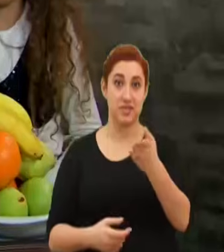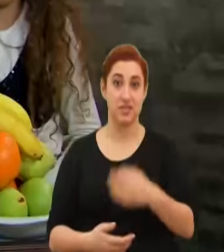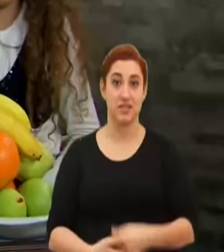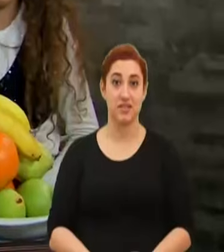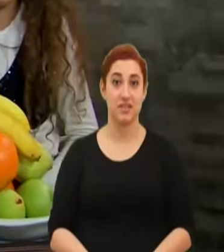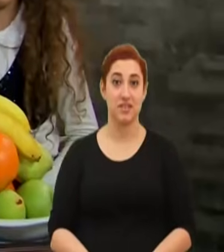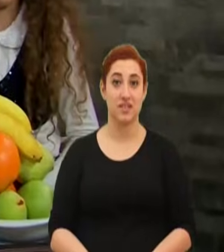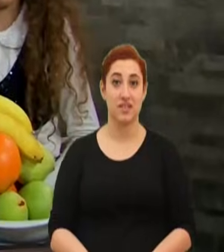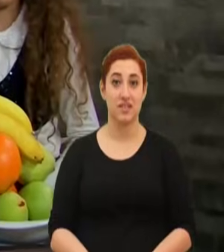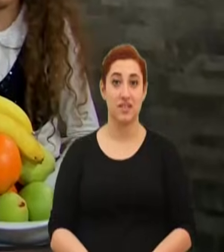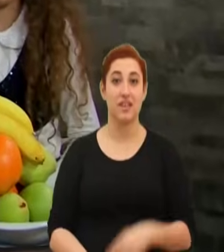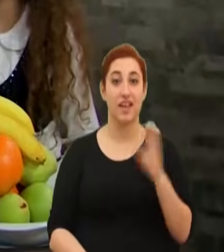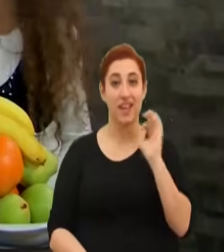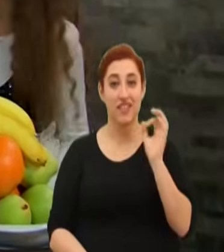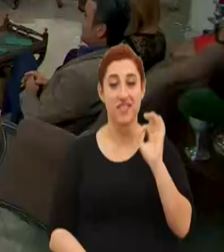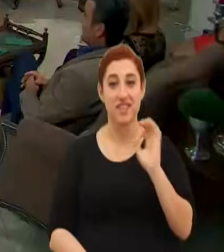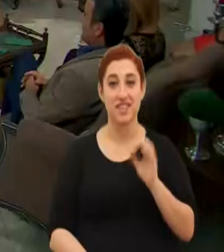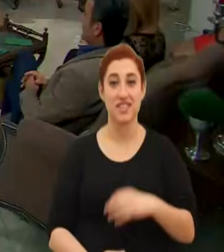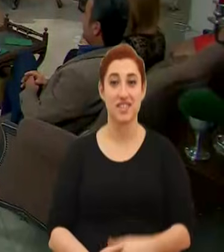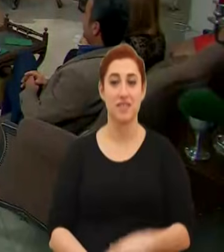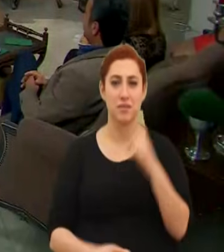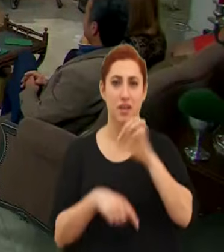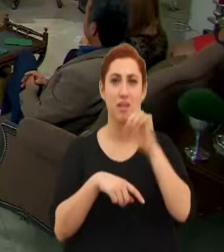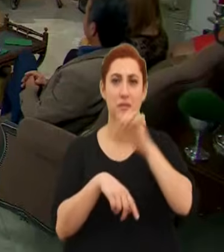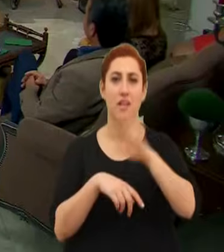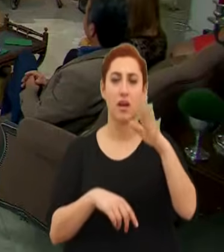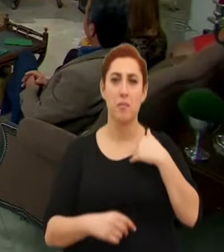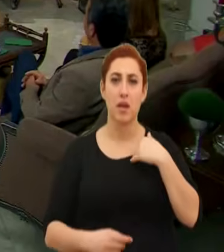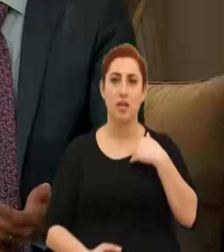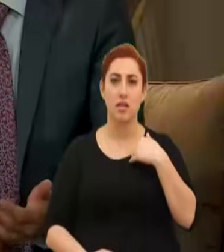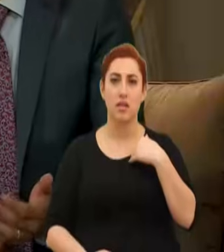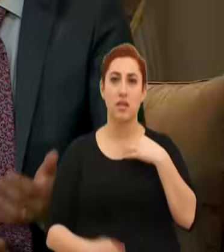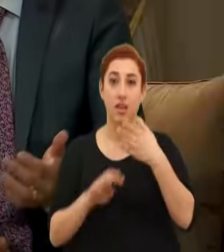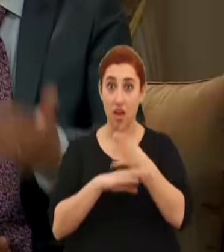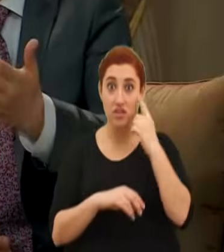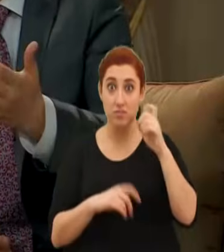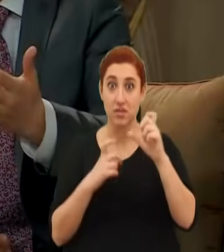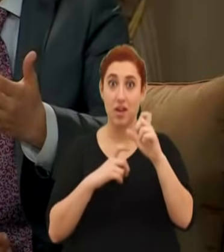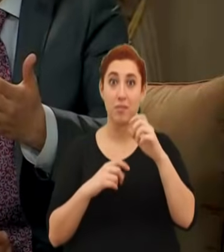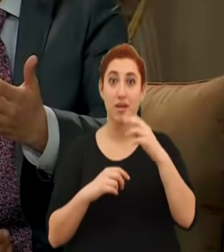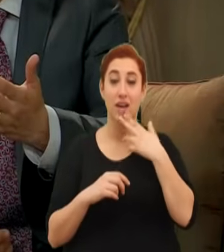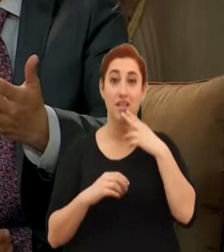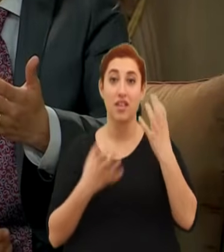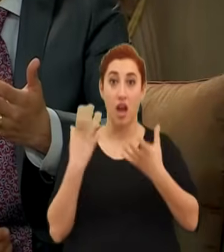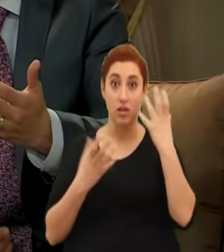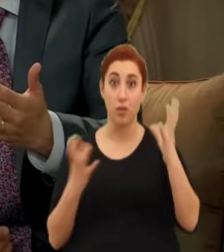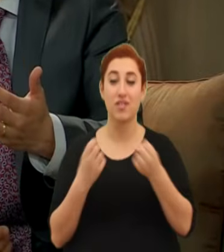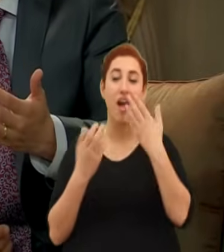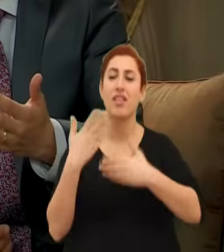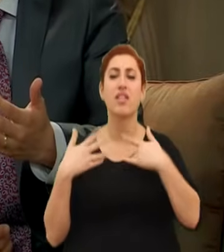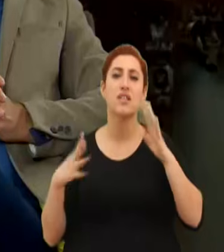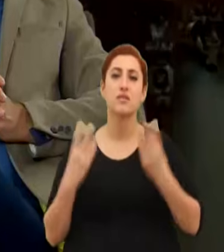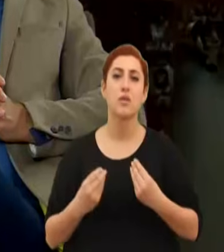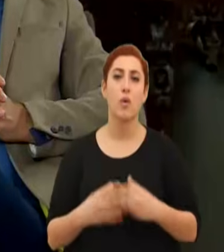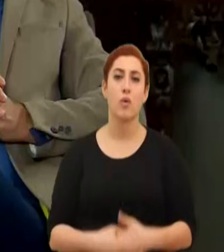ha? Evet. Bir dakika ben... Hakikaten mi Sarp hanımefendiyi yangından mı kurtardın? Anlatsana